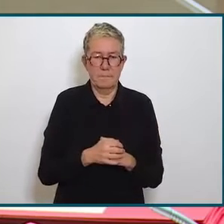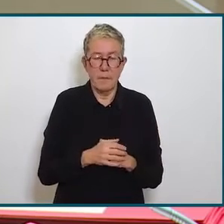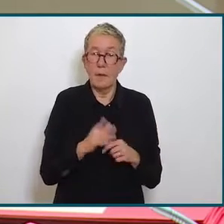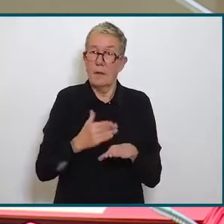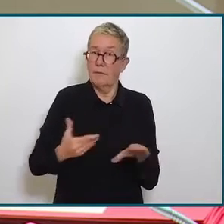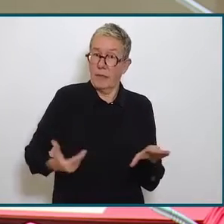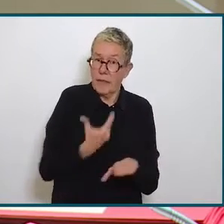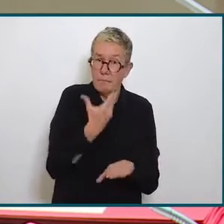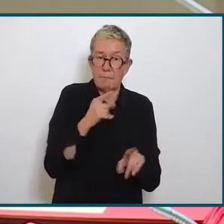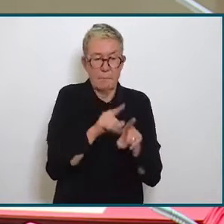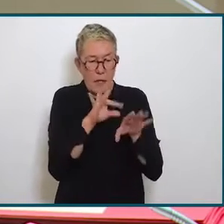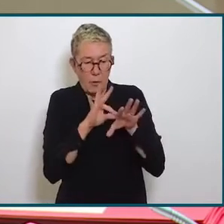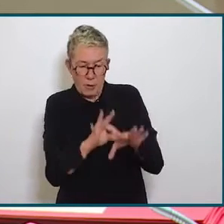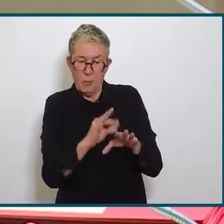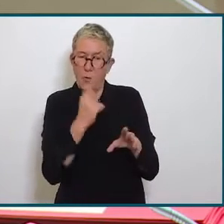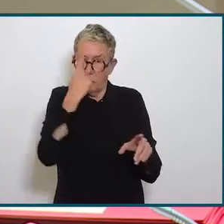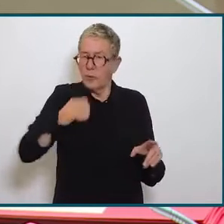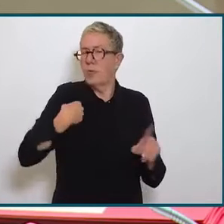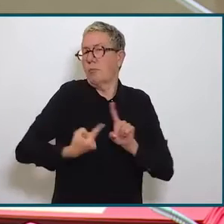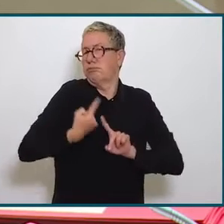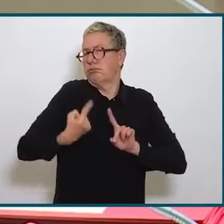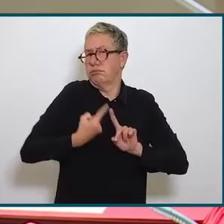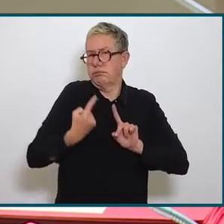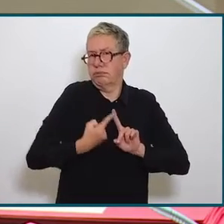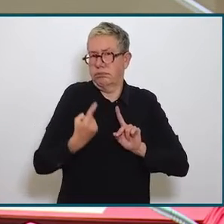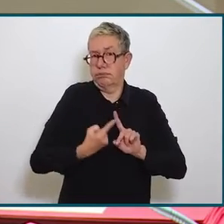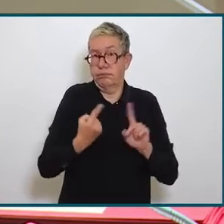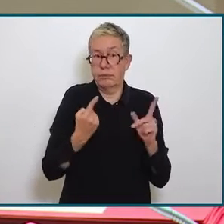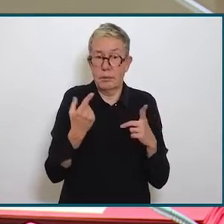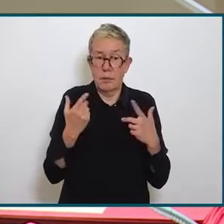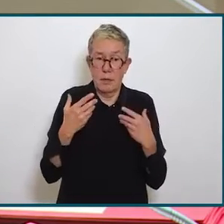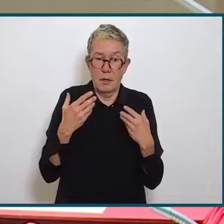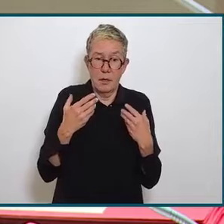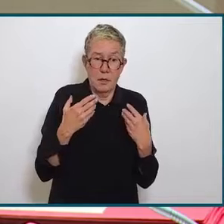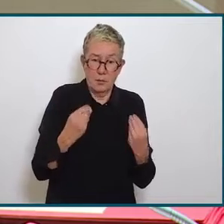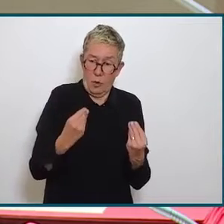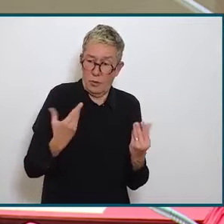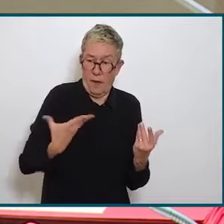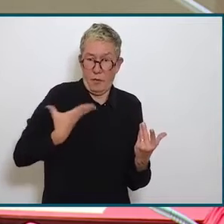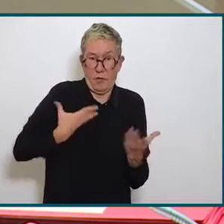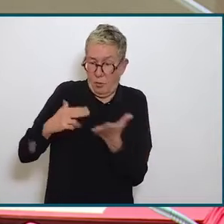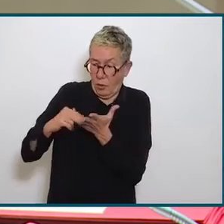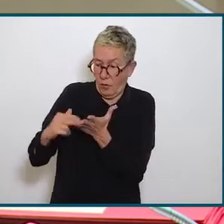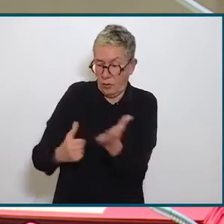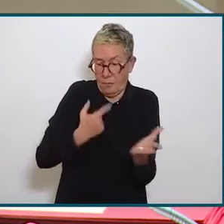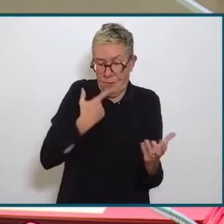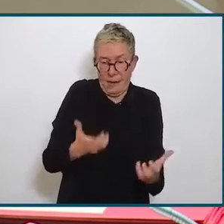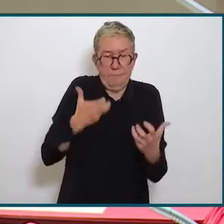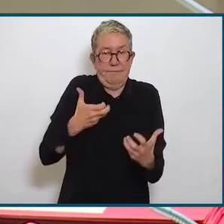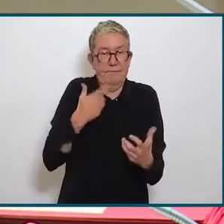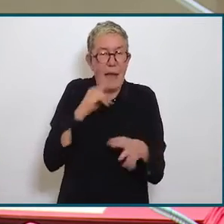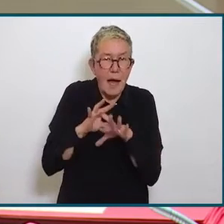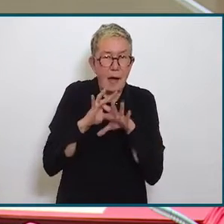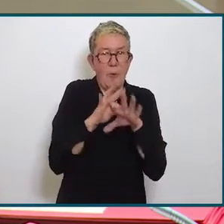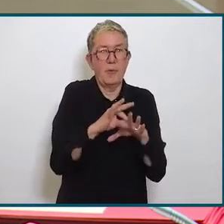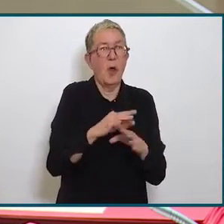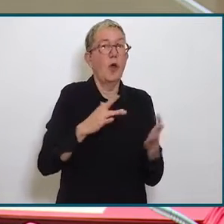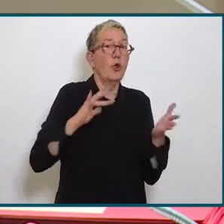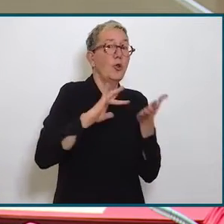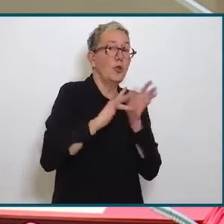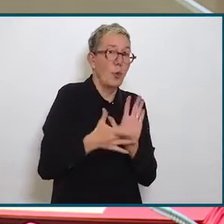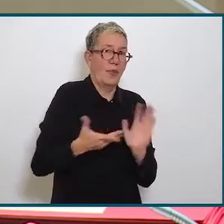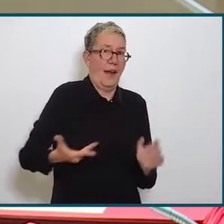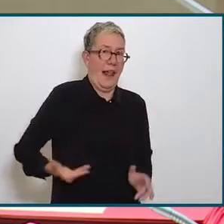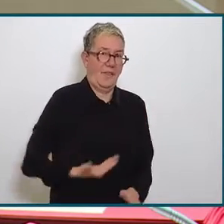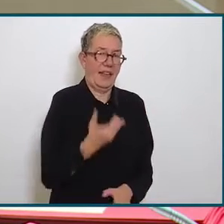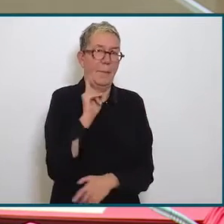au cœur de nos préoccupations et constituent un des apports notoires de la ville à cette convention. Et je le redis, toutes les victimes, car il n'y en a